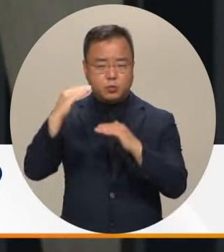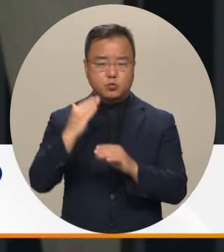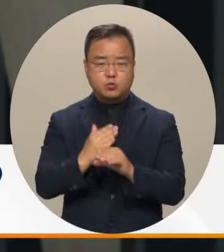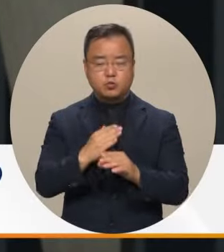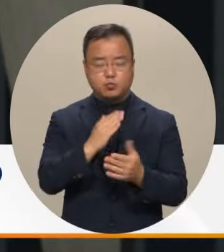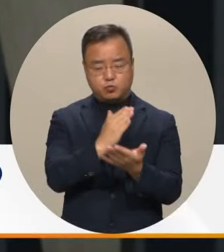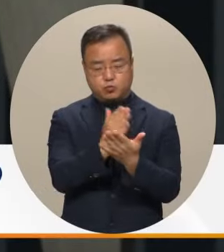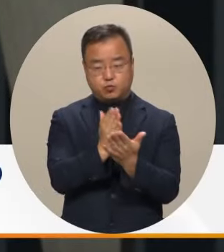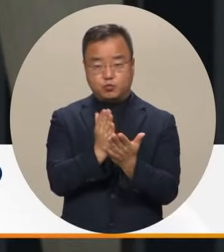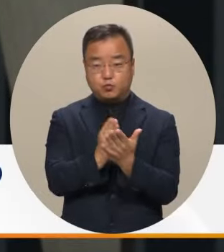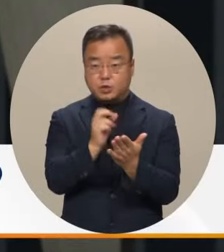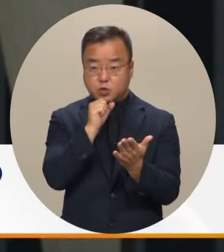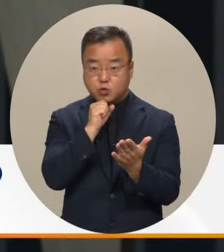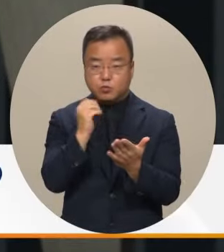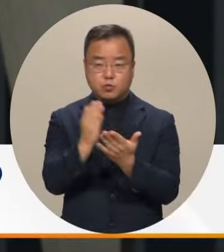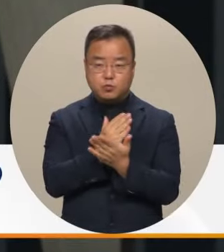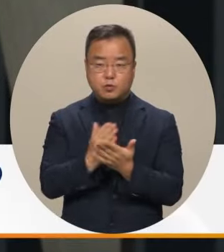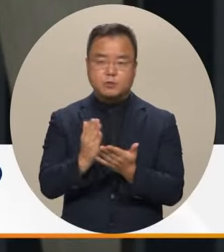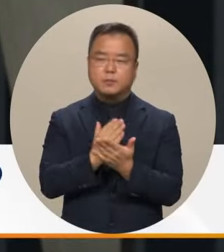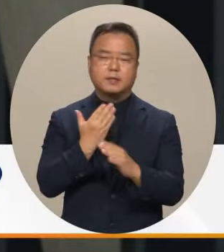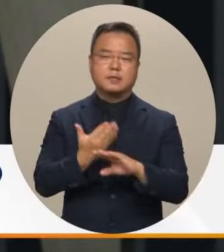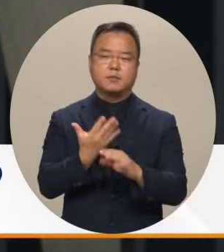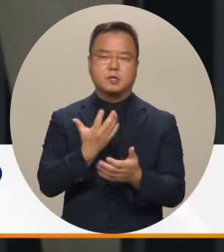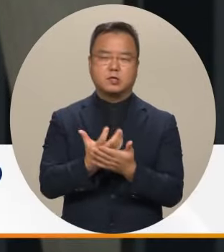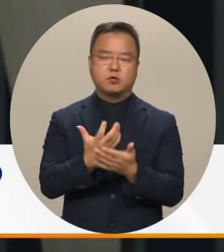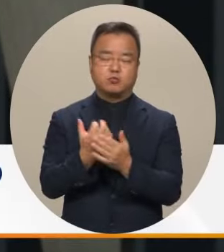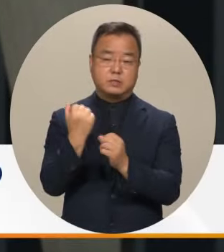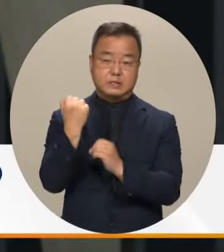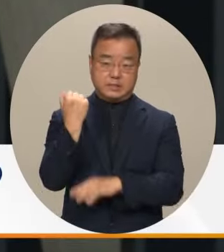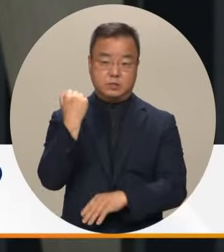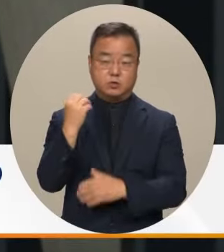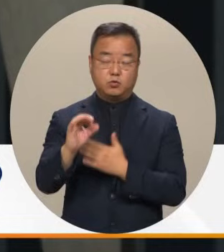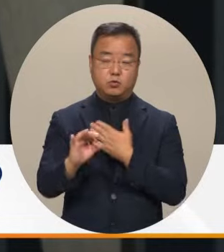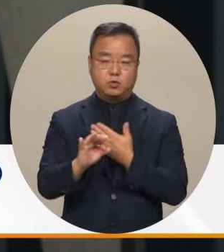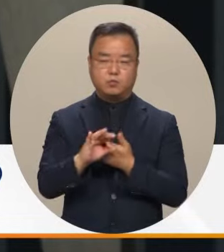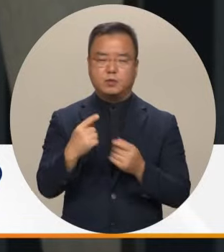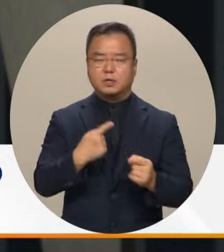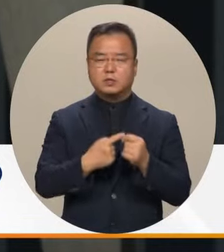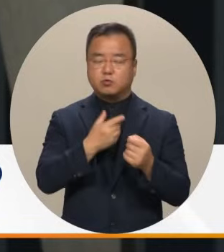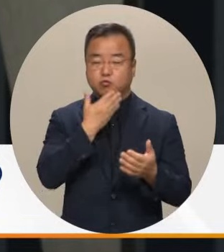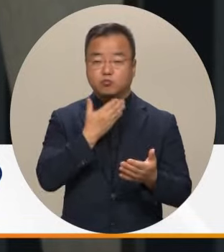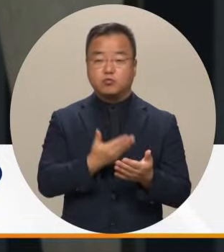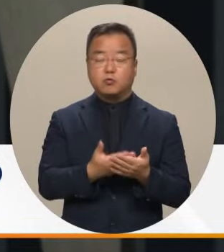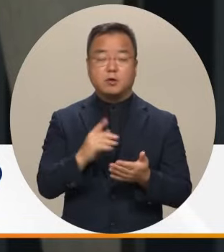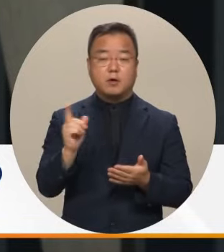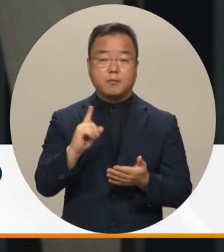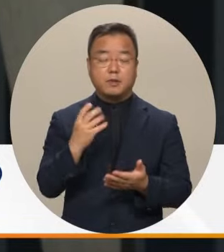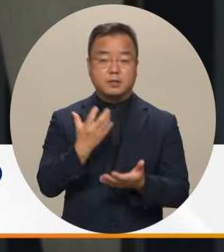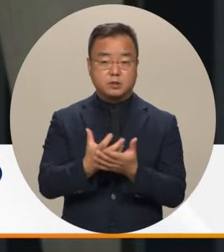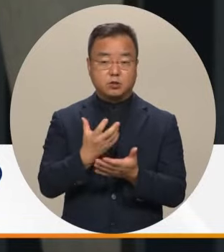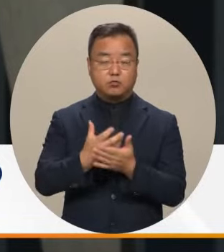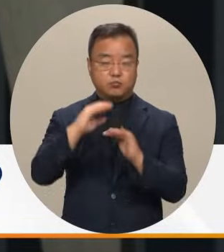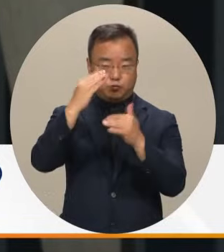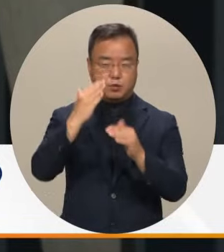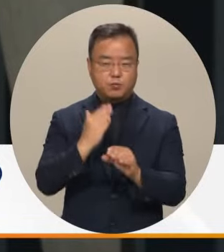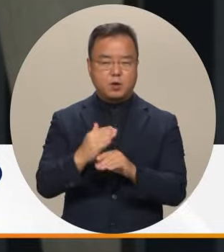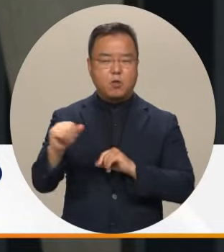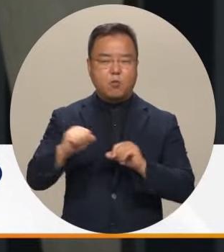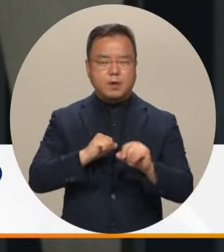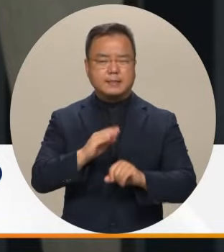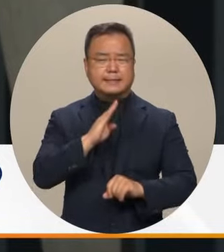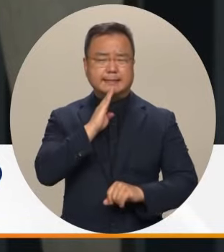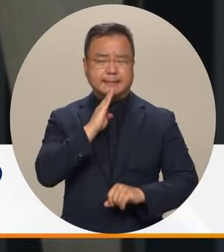굉장히 다릅니다 그래도 서류 기반 면접 에서는 가장 중요한 부분들은 그 서류 내용의 활동의